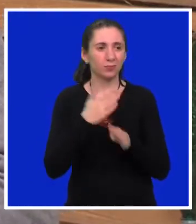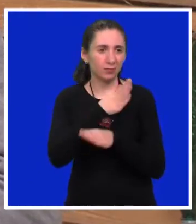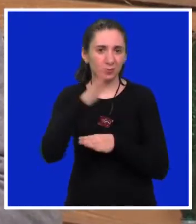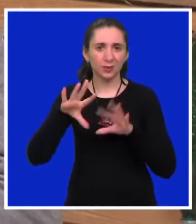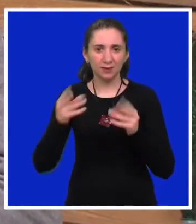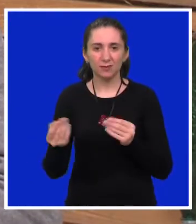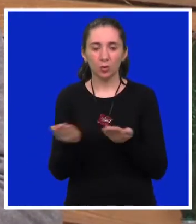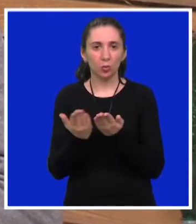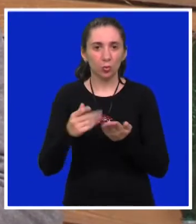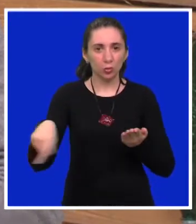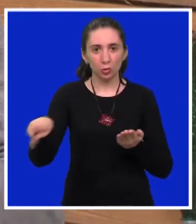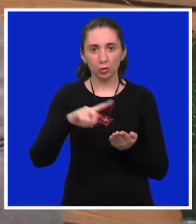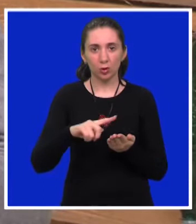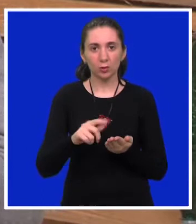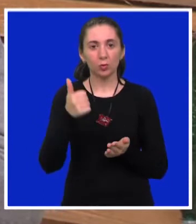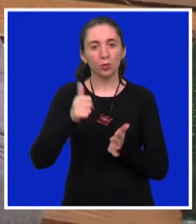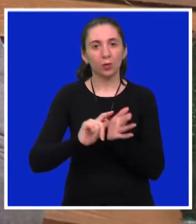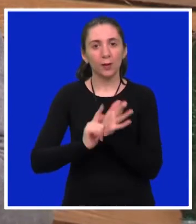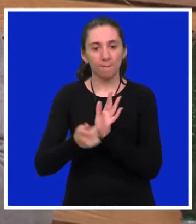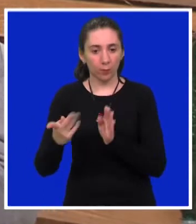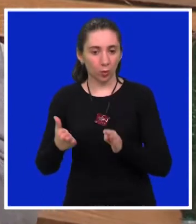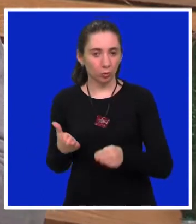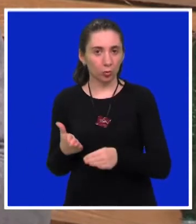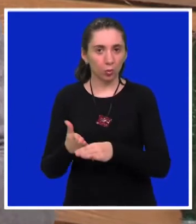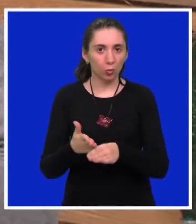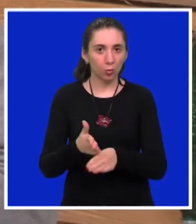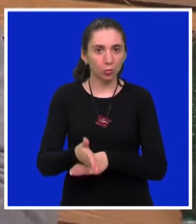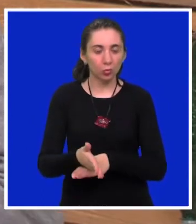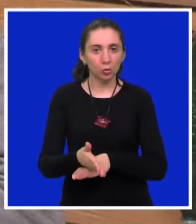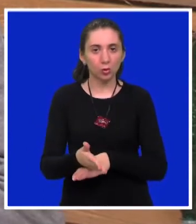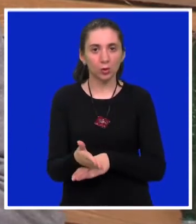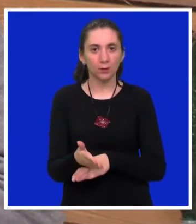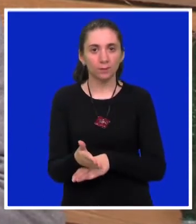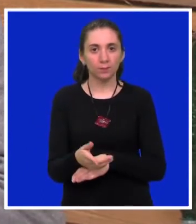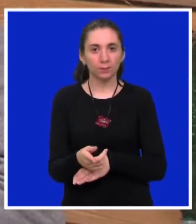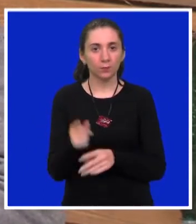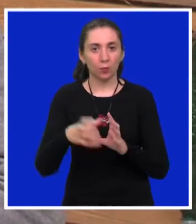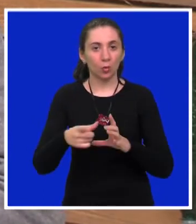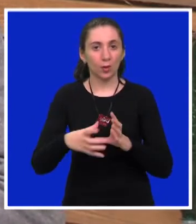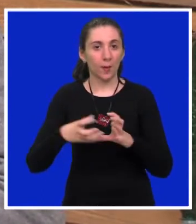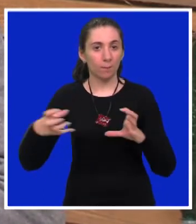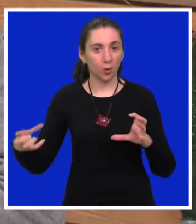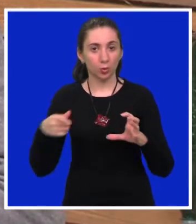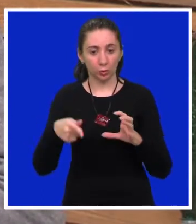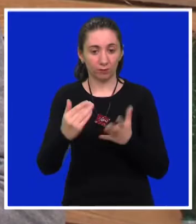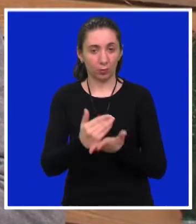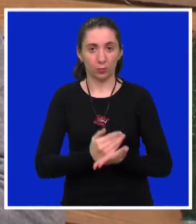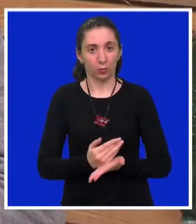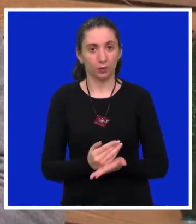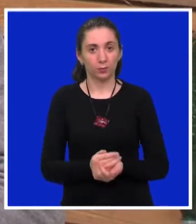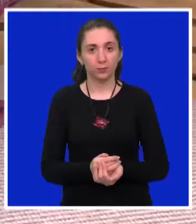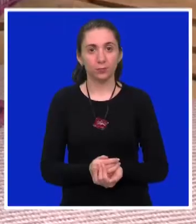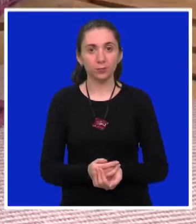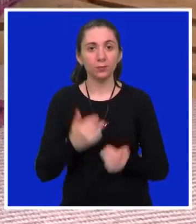učenici naših škola su u jednom trenutku ušli u ovoga proces ovog